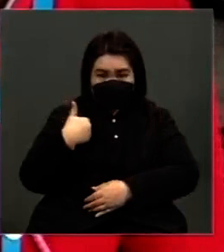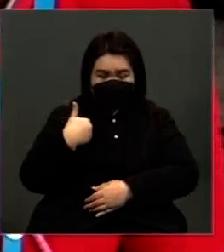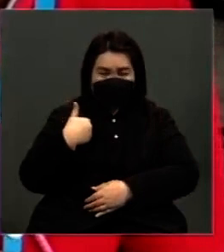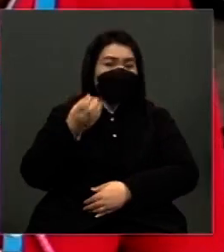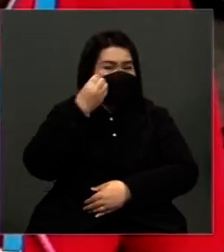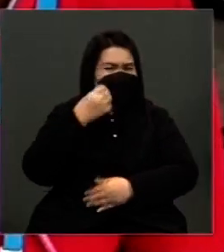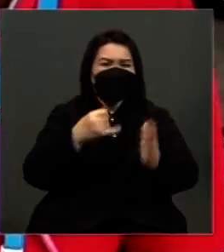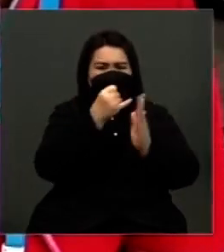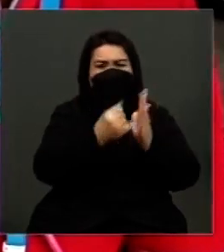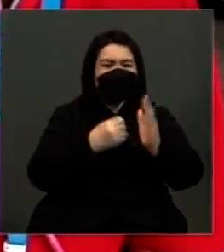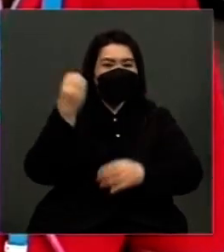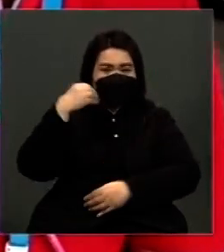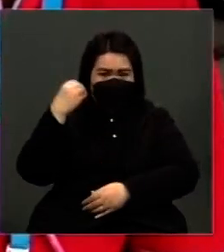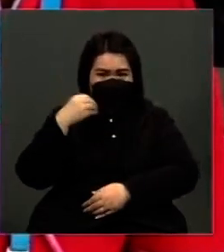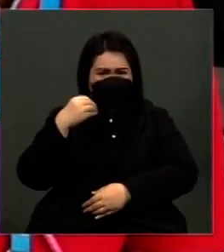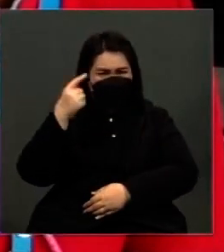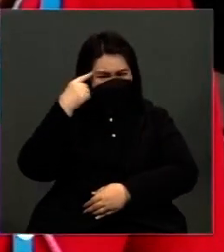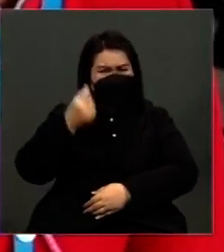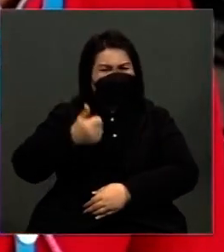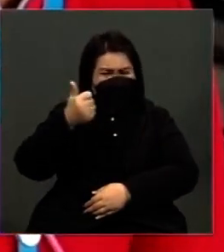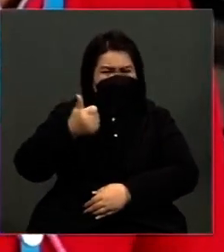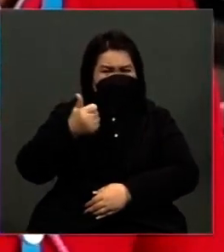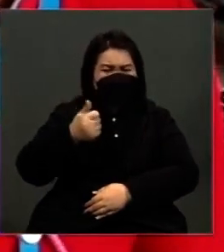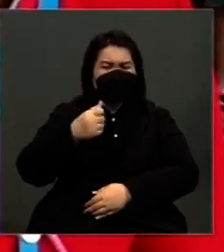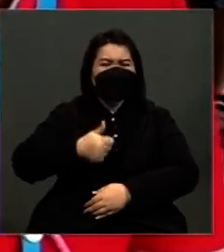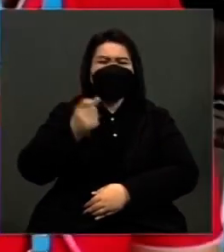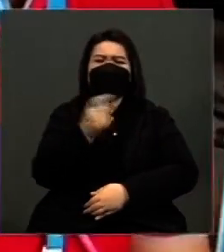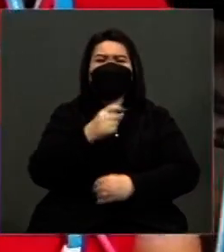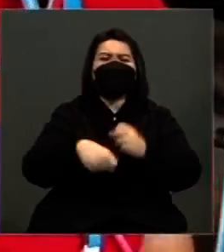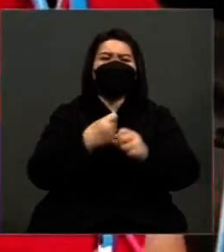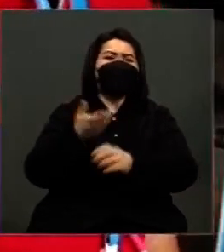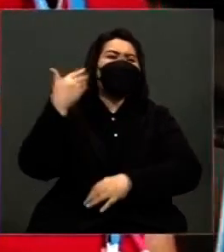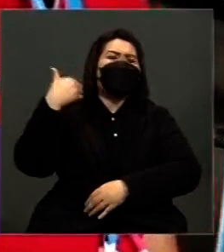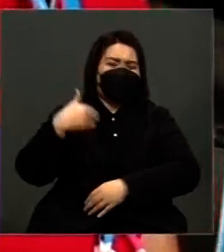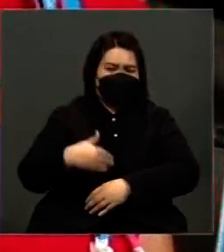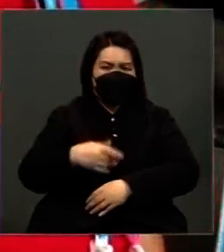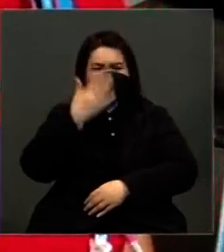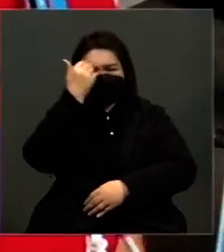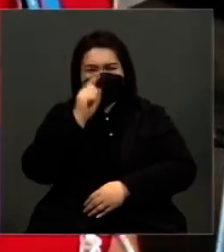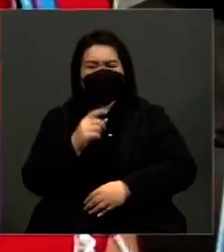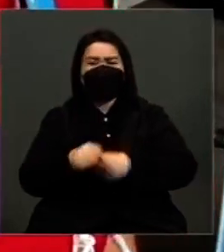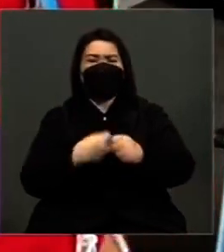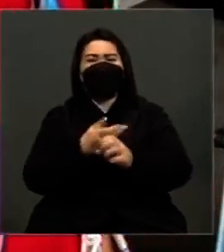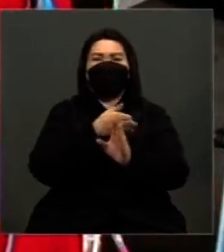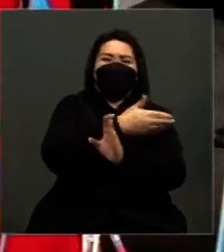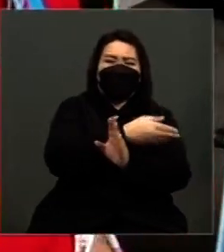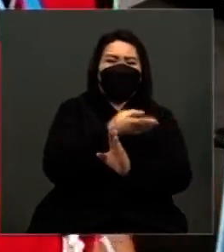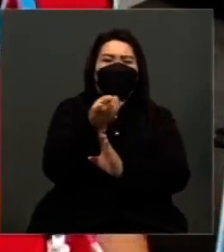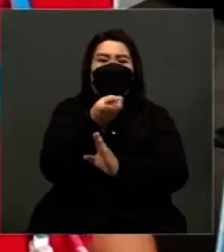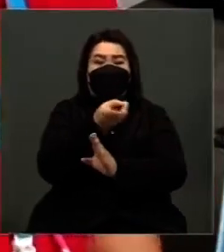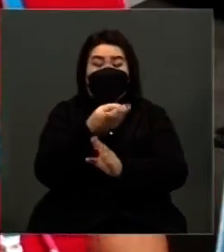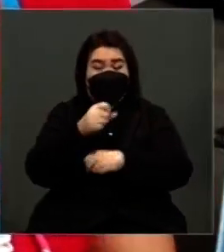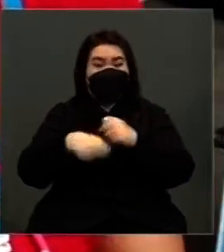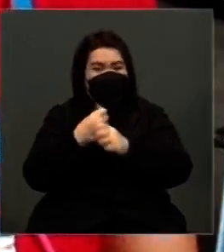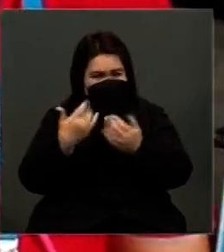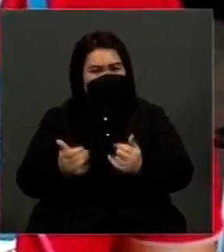ครับตรงนี้ดีกว่าปีทุกๆปีไปครับทุกๆปีนี้ไม่เขาไม่ผู้โดยสารไม่ค่อยเยอะครับแต่ปีนี้รู้สึกว่าดีมาบ้